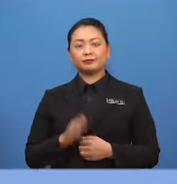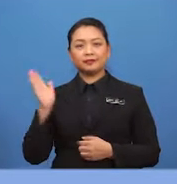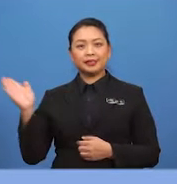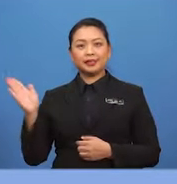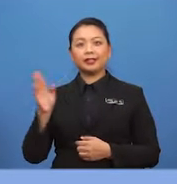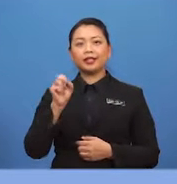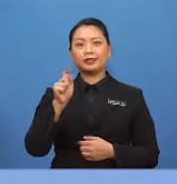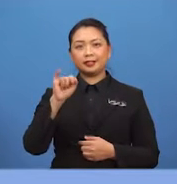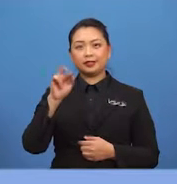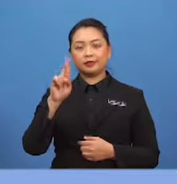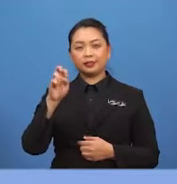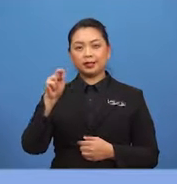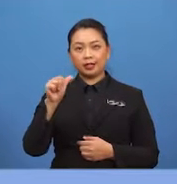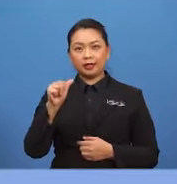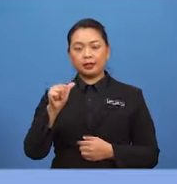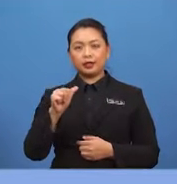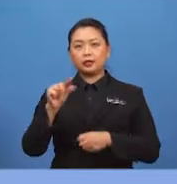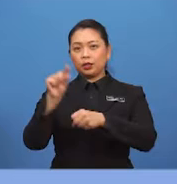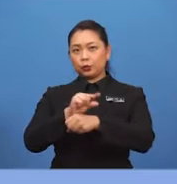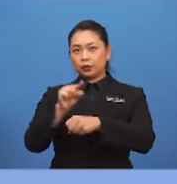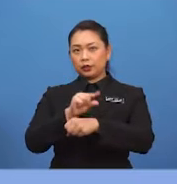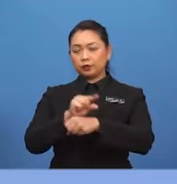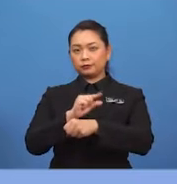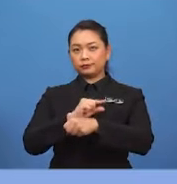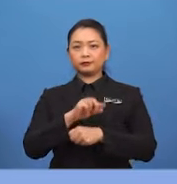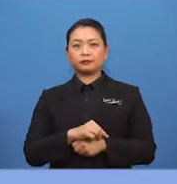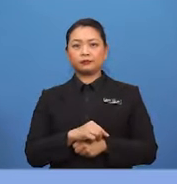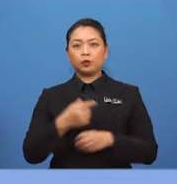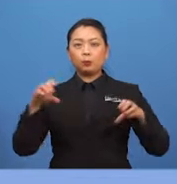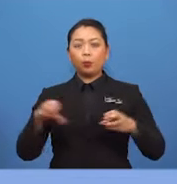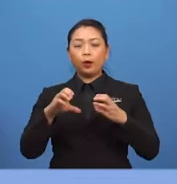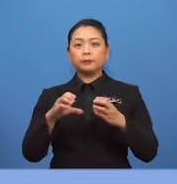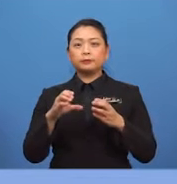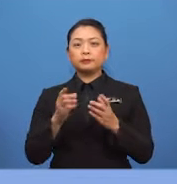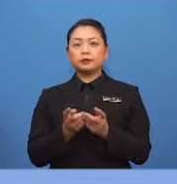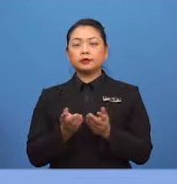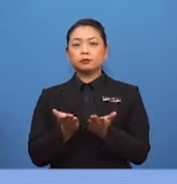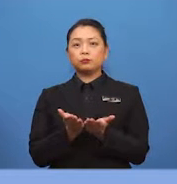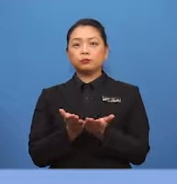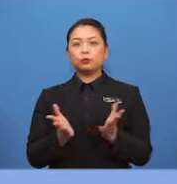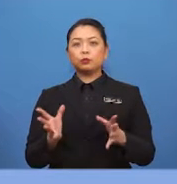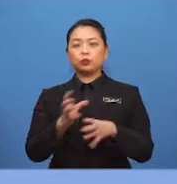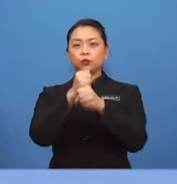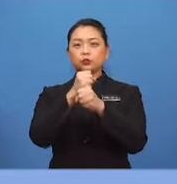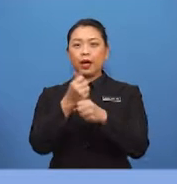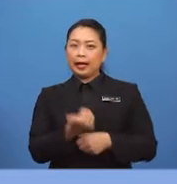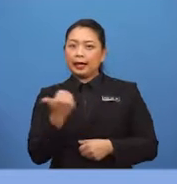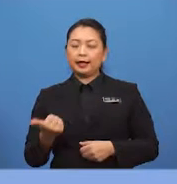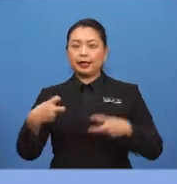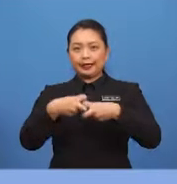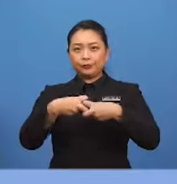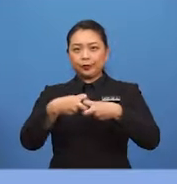stirena. Polimer sintetik ini digunakan dalam membuat bekas pembungkusan peralatan